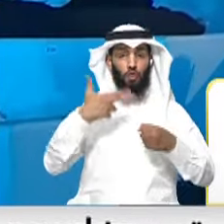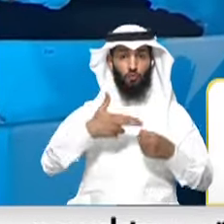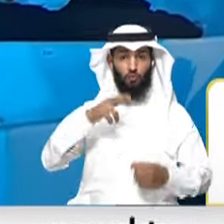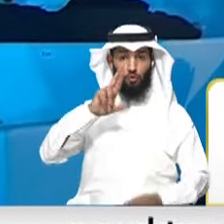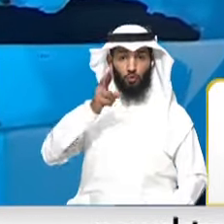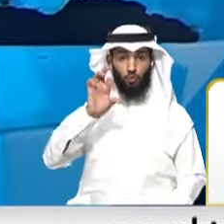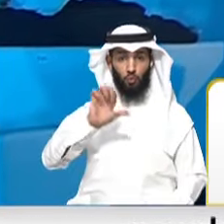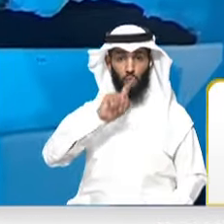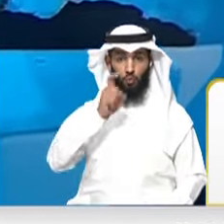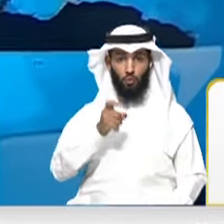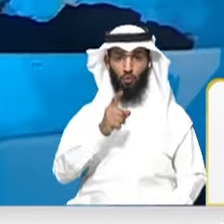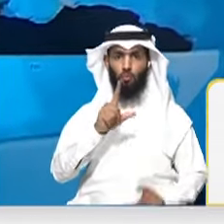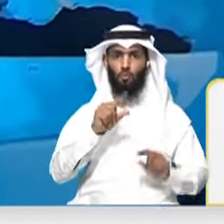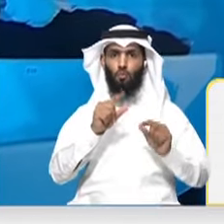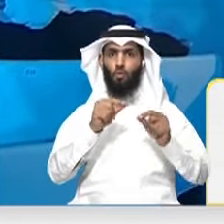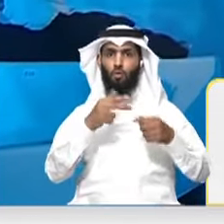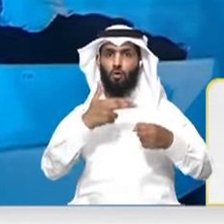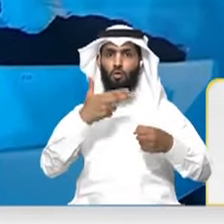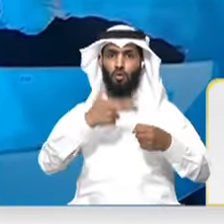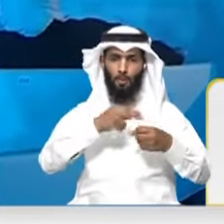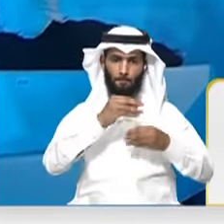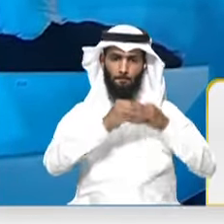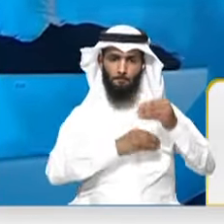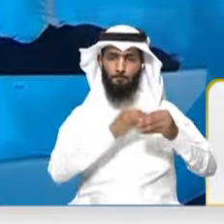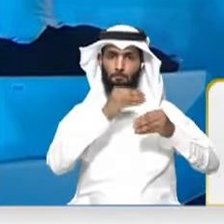عمليات التكرير، فهي مصممة